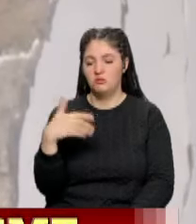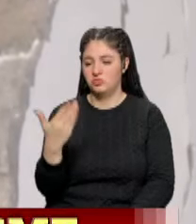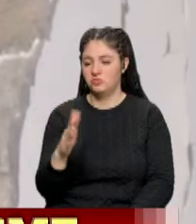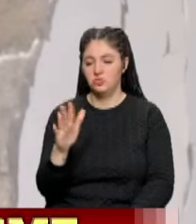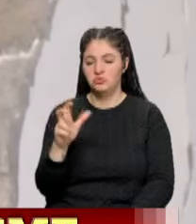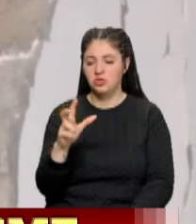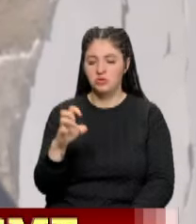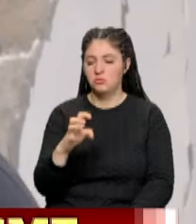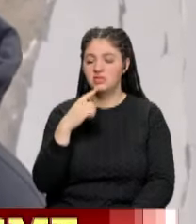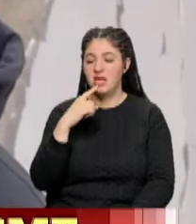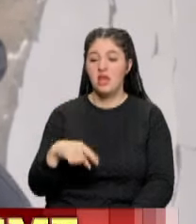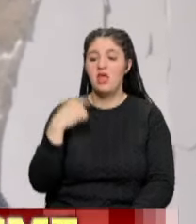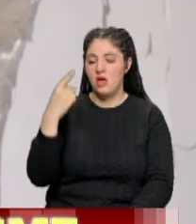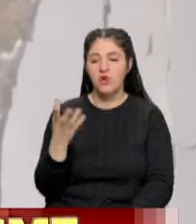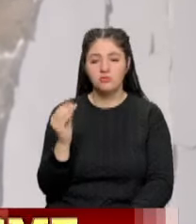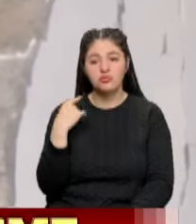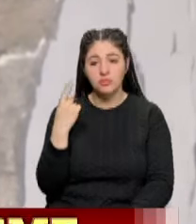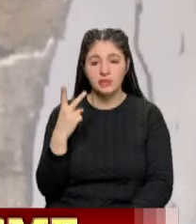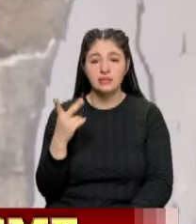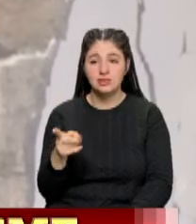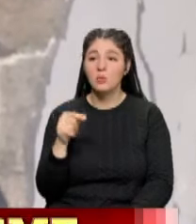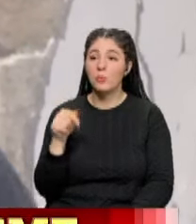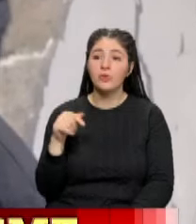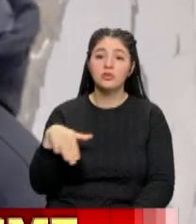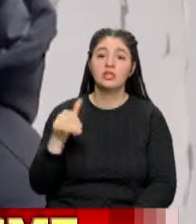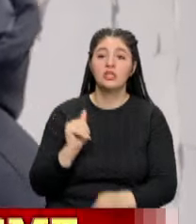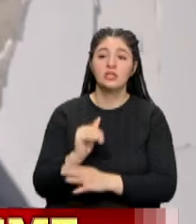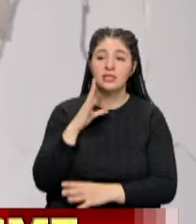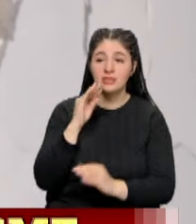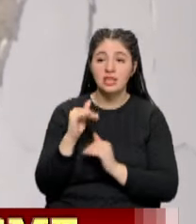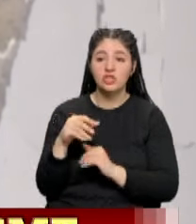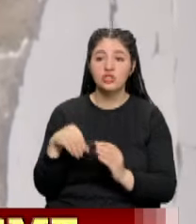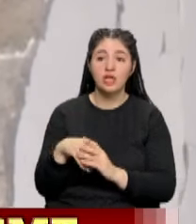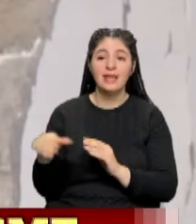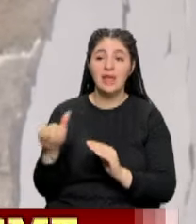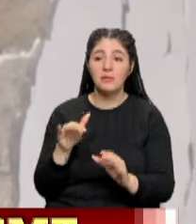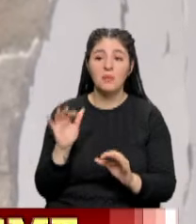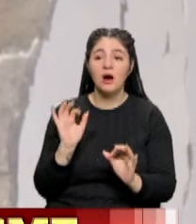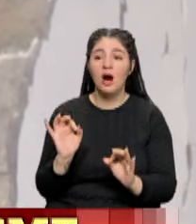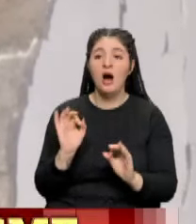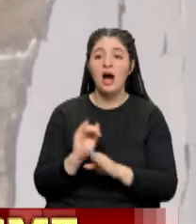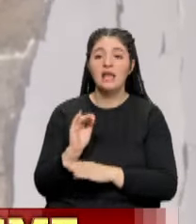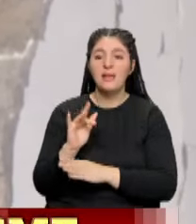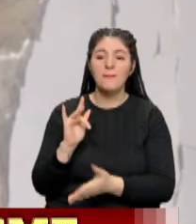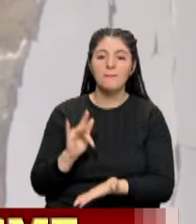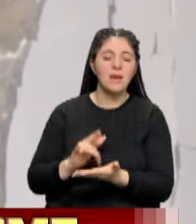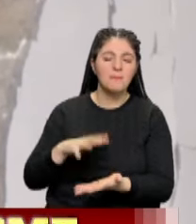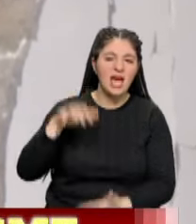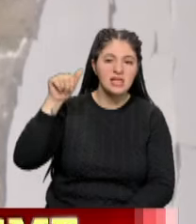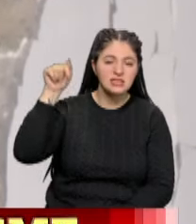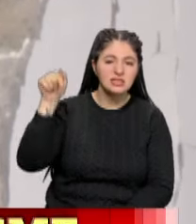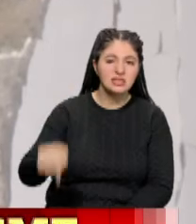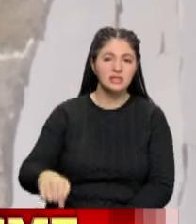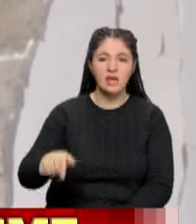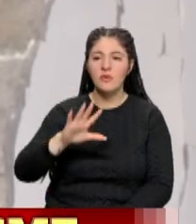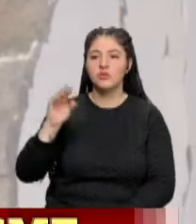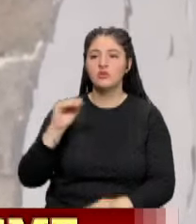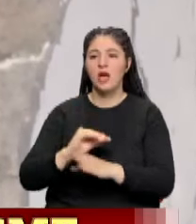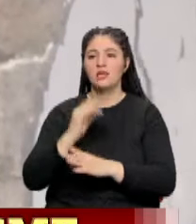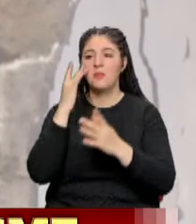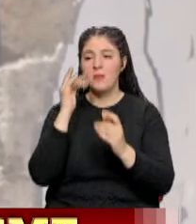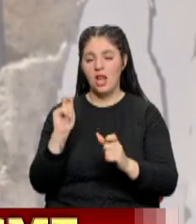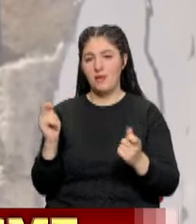geçmiş, artık bir yıl geçmiş diye düşünebilirsiniz. Ama burada yaşayan insanlar için deprem hayatlarının merkezinde ve bütün yaşamlarını